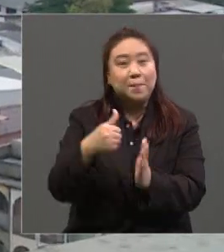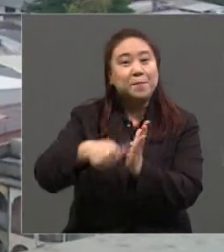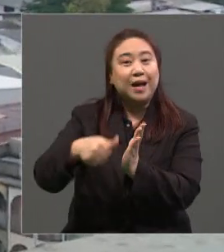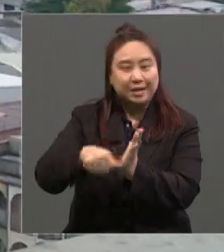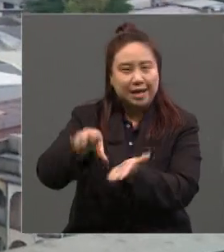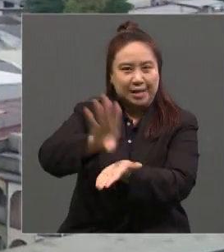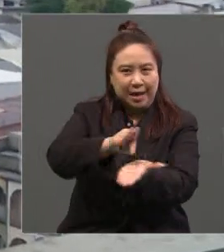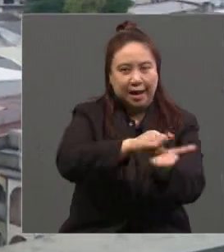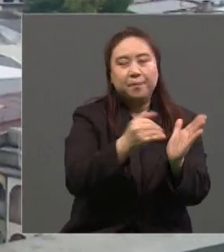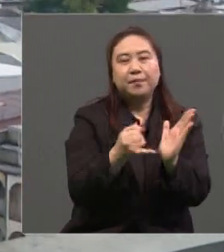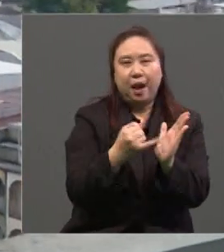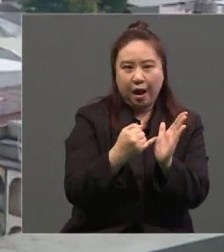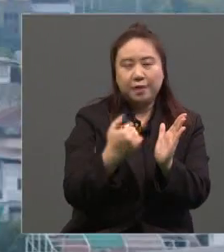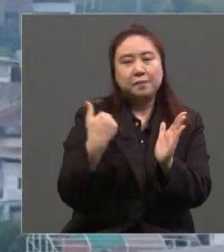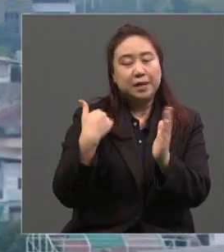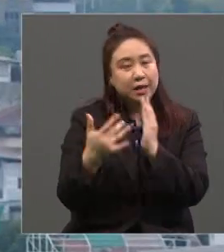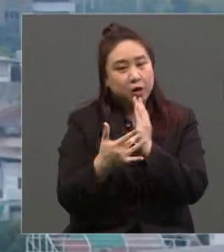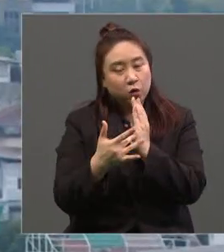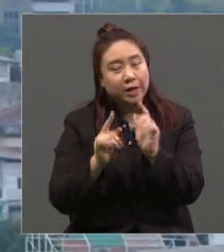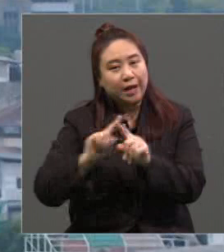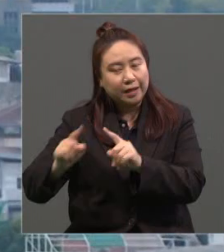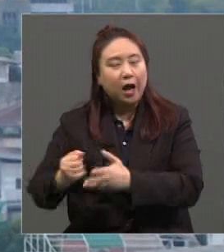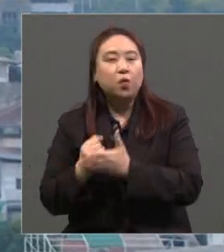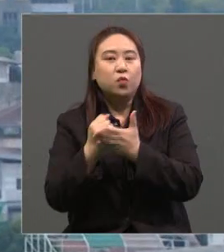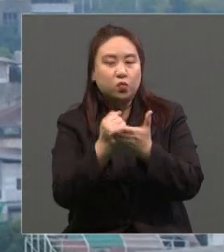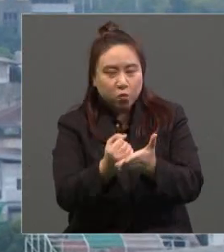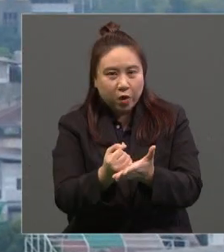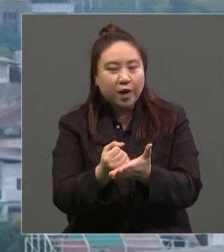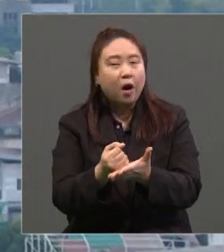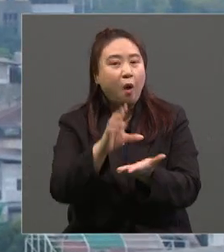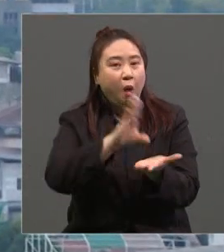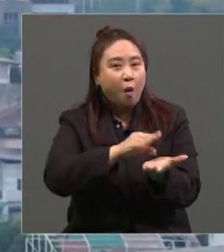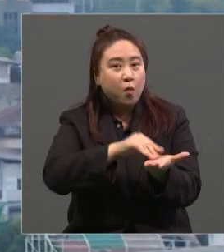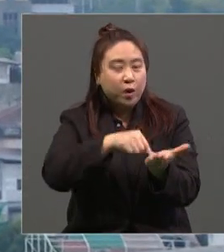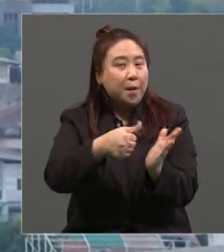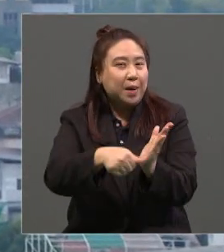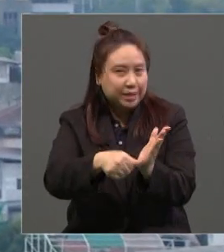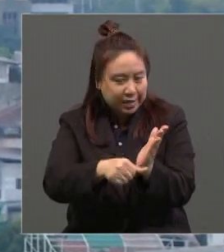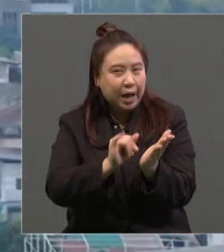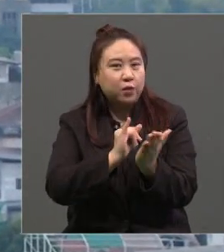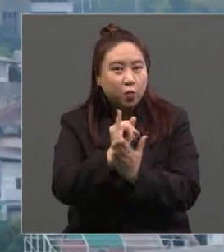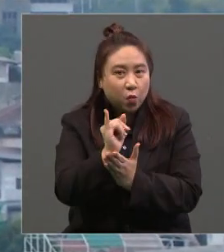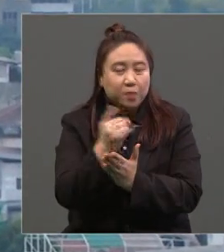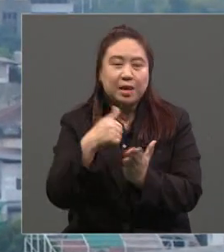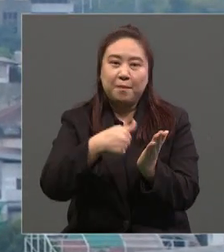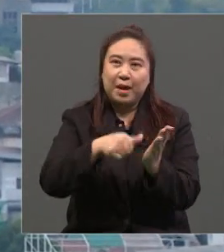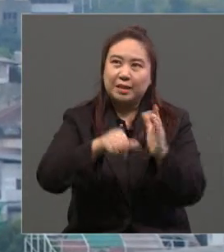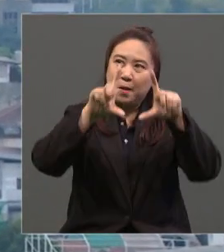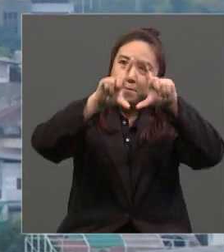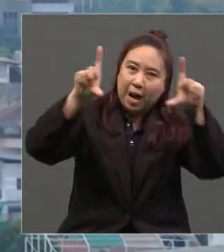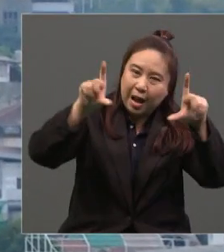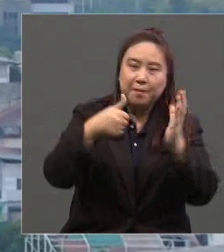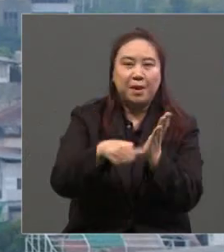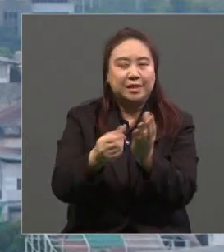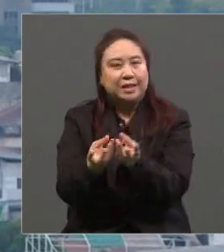ษีให้กับกทม.มีการนำเอาเทคโนโลยีเข้ามาช่วยในการสำรองข้อมูลเพื่อการจัดเก็บภาษีให้ถูกต้องทั้งเรื่องของภาษีป้ายที่ดิน